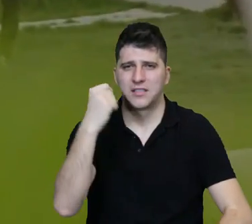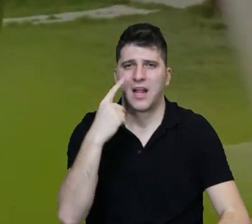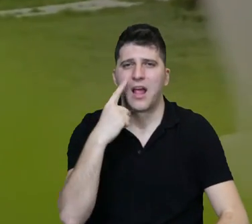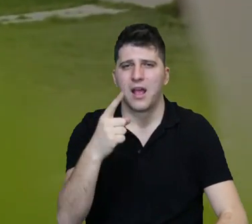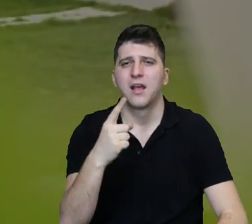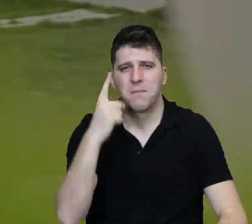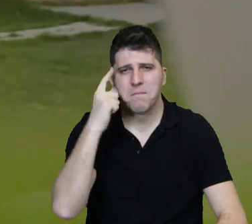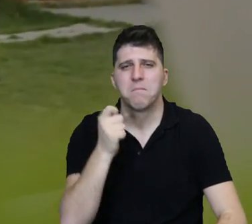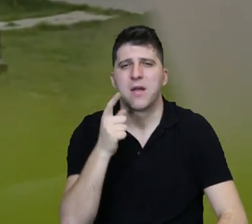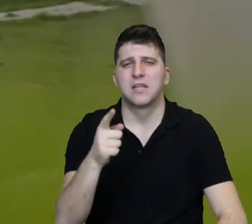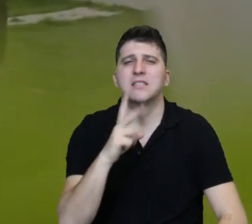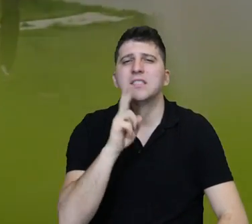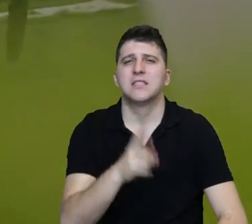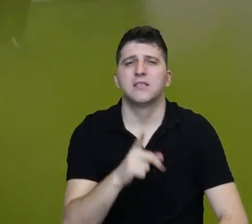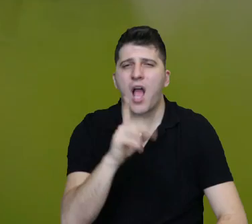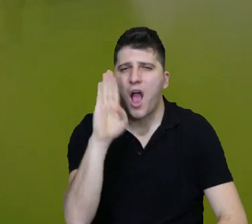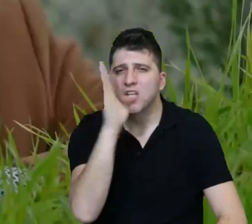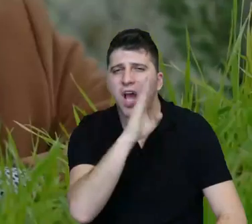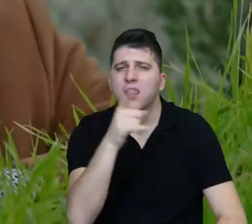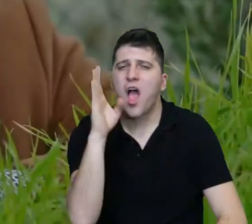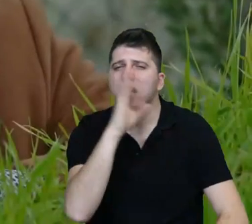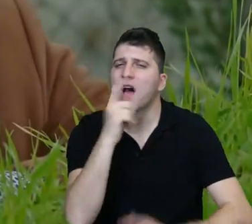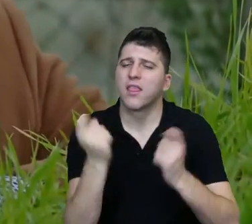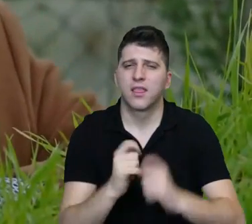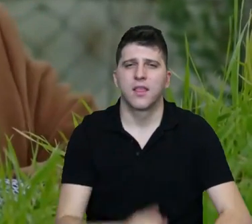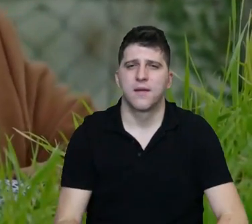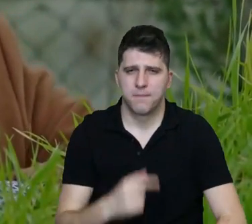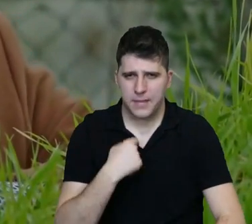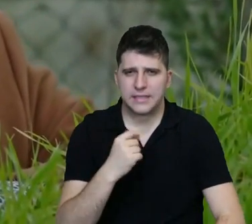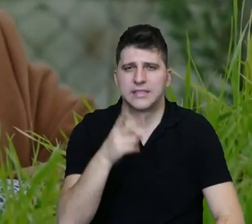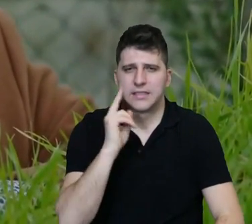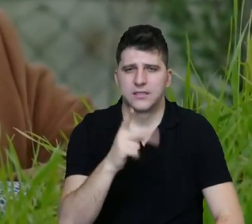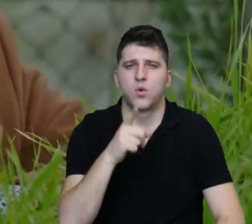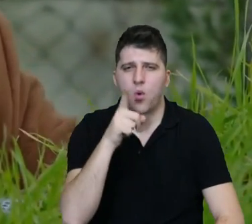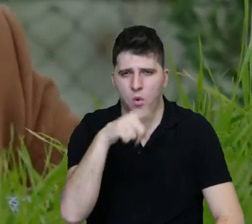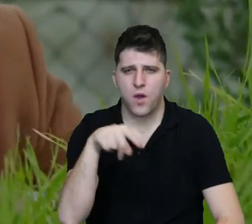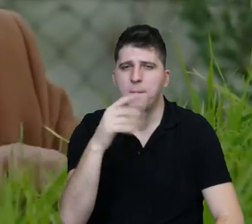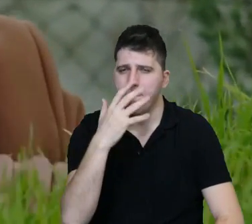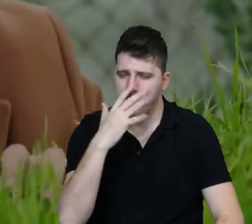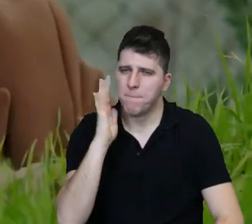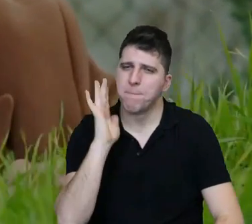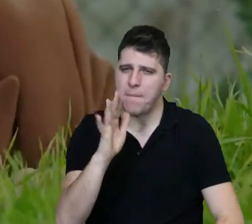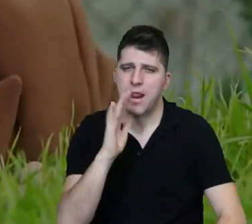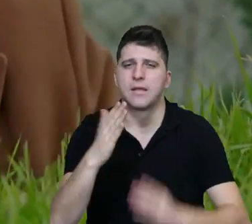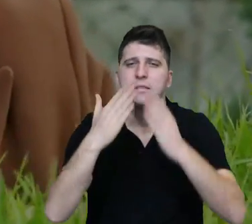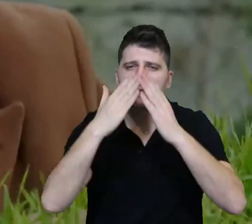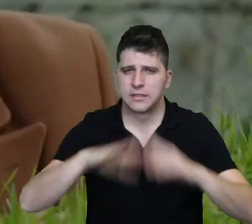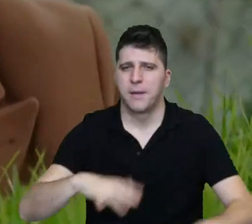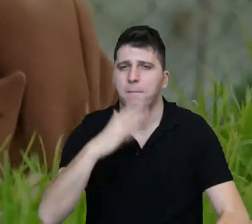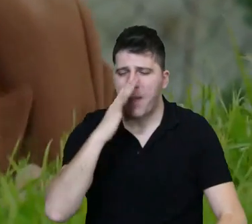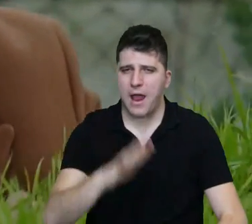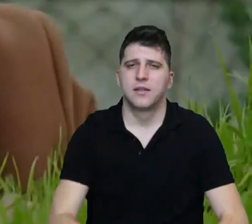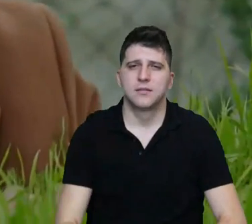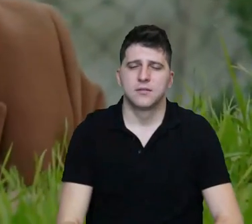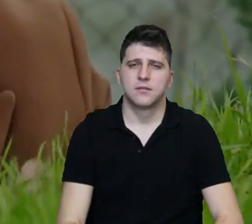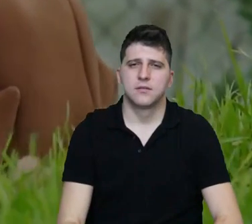yakındır. Ah ajan bunlar ajan. Ben o sizin seyf ağzınızı başınıza yıkmaz mıyım lan?